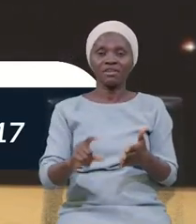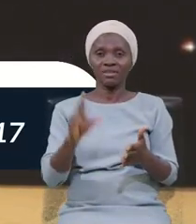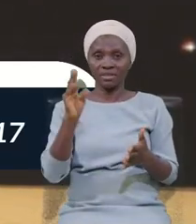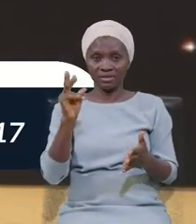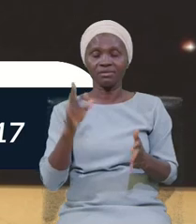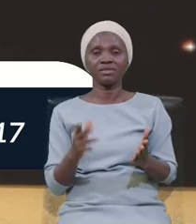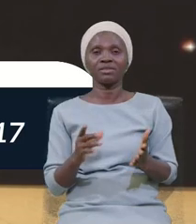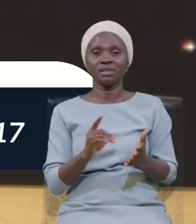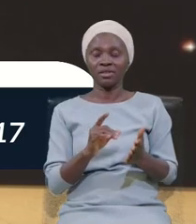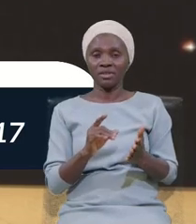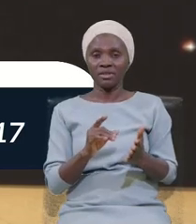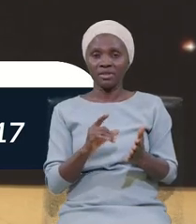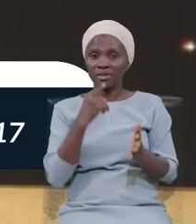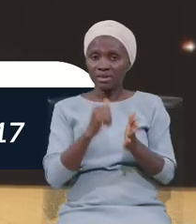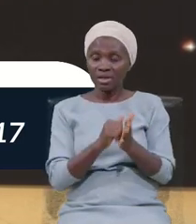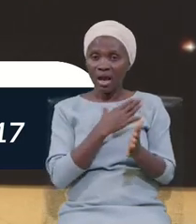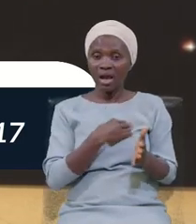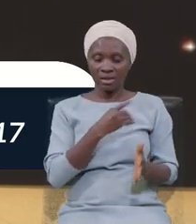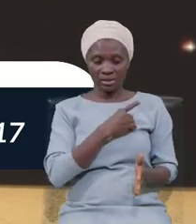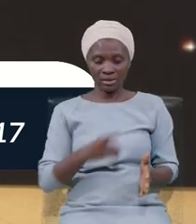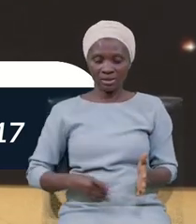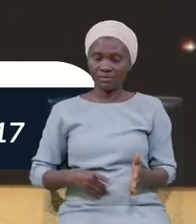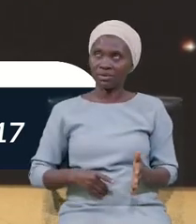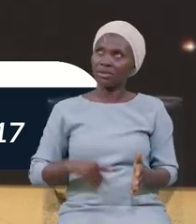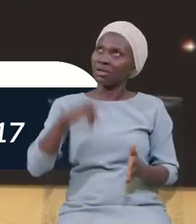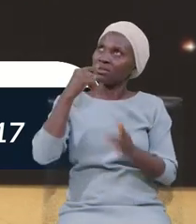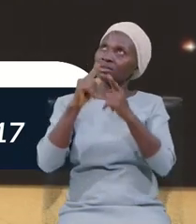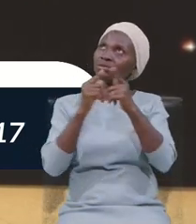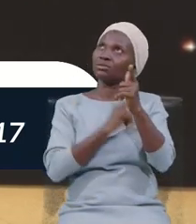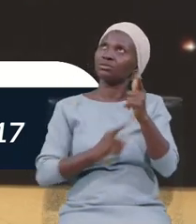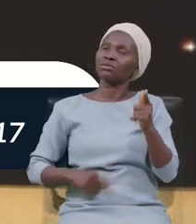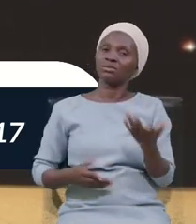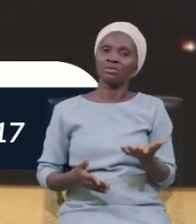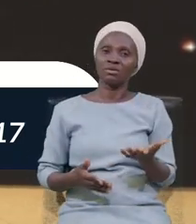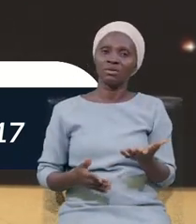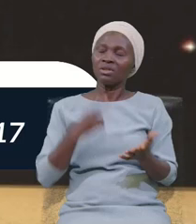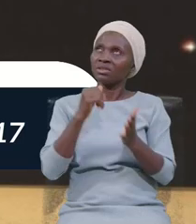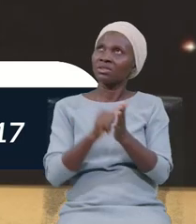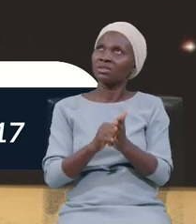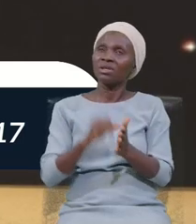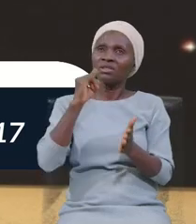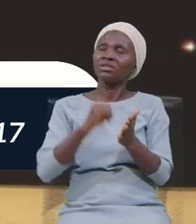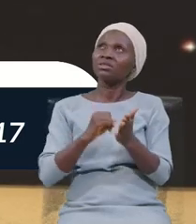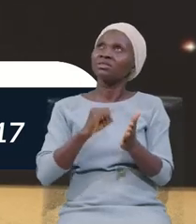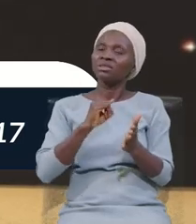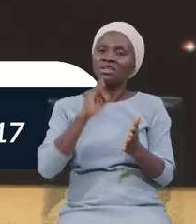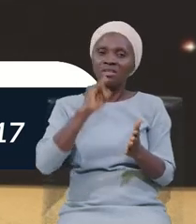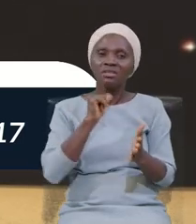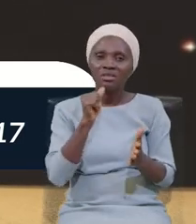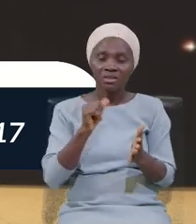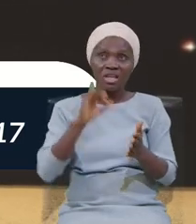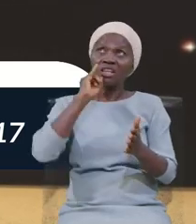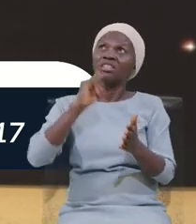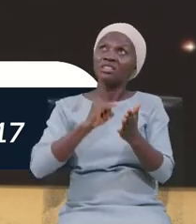même chapitre qui dit, et David dit à Dieu, n'est-ce pas moi qui ai ordonné